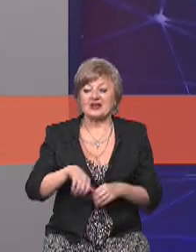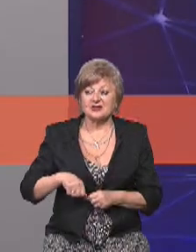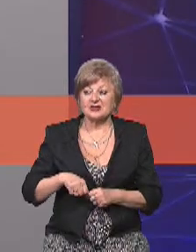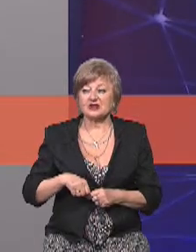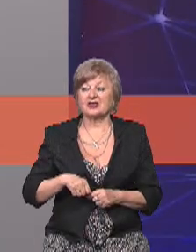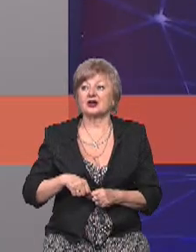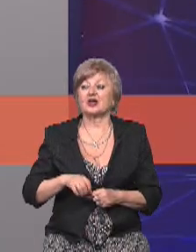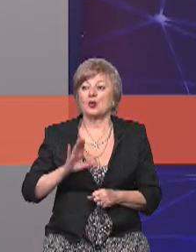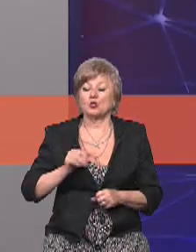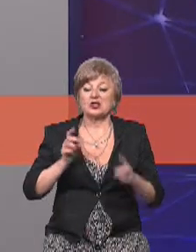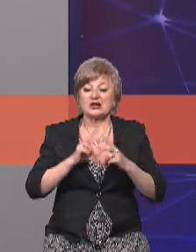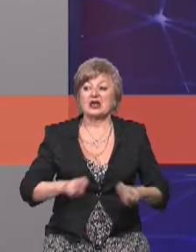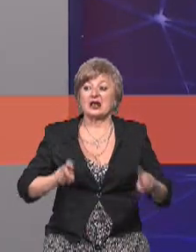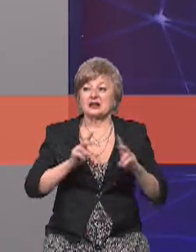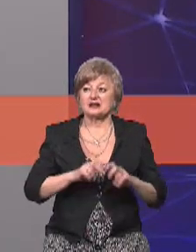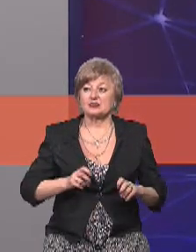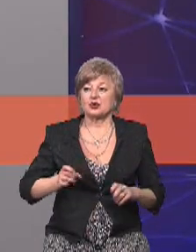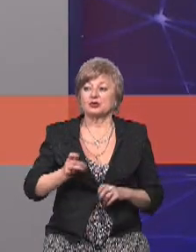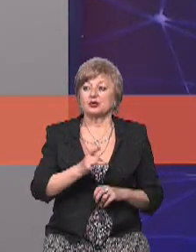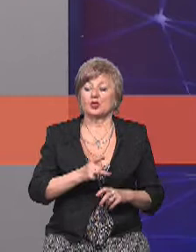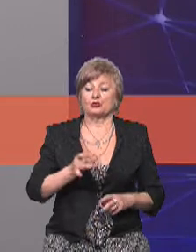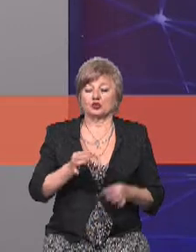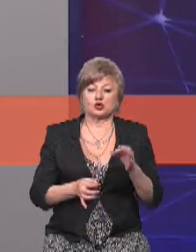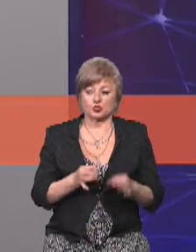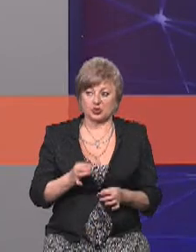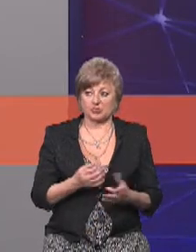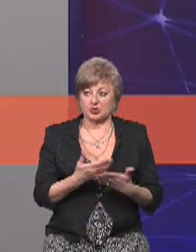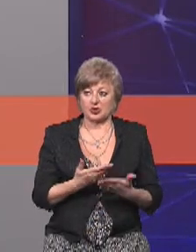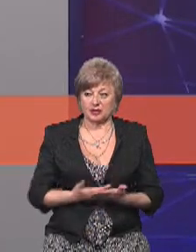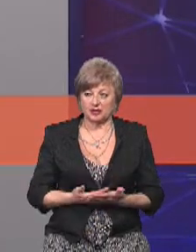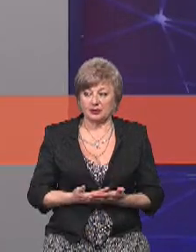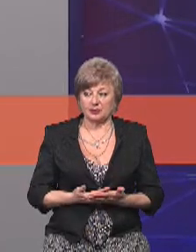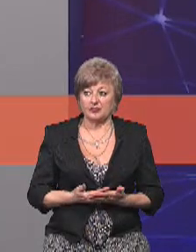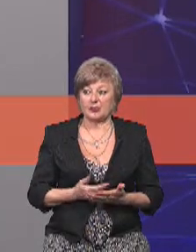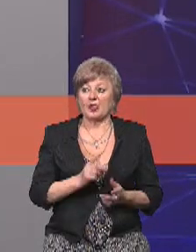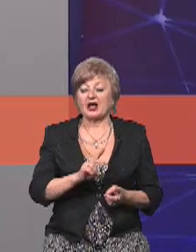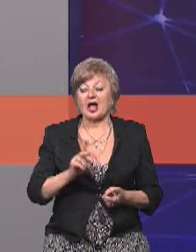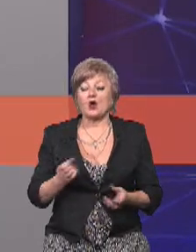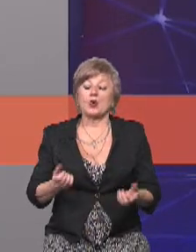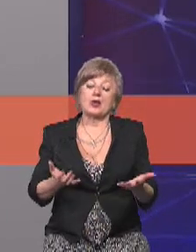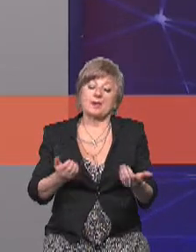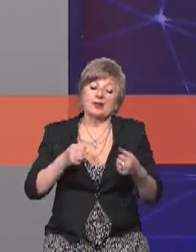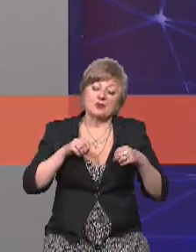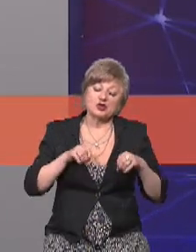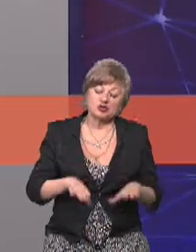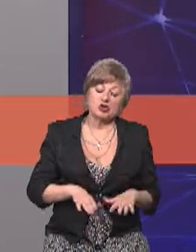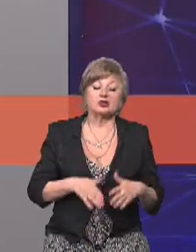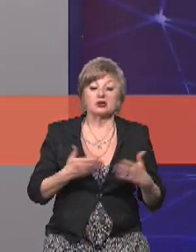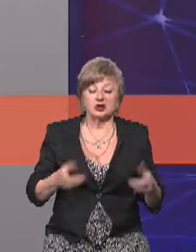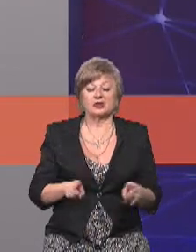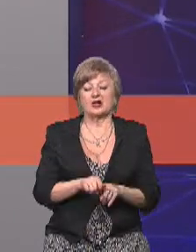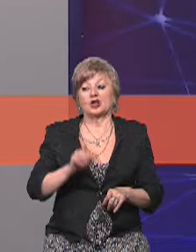буде розглядатися районними судами. Яке прийме рішення суд, таке і